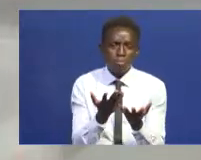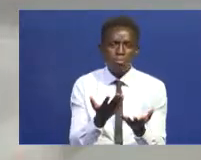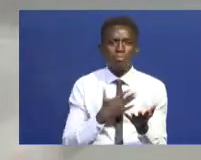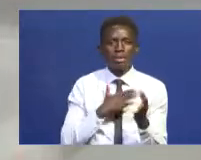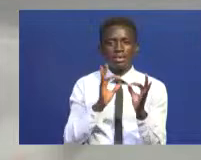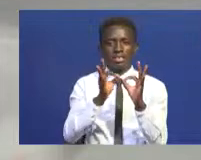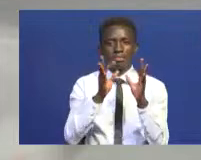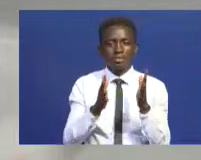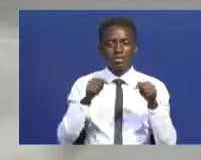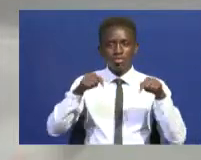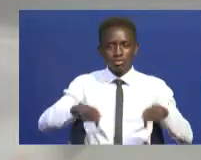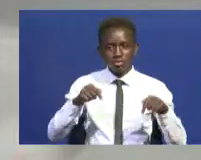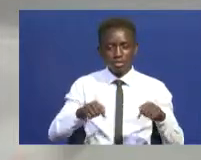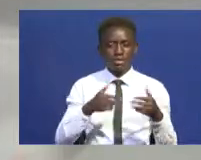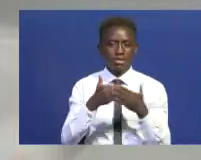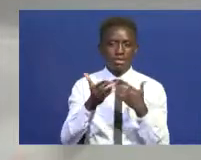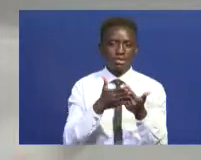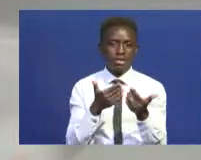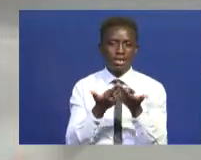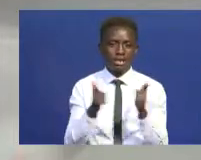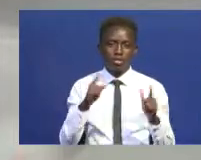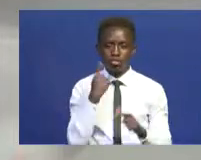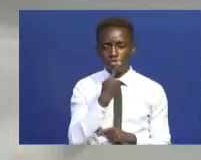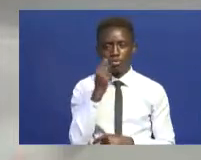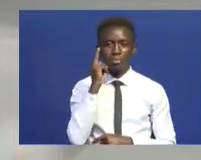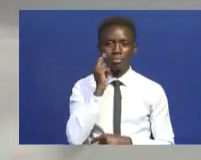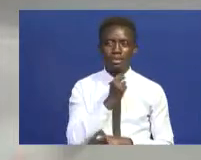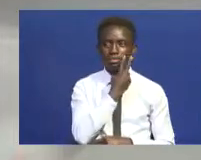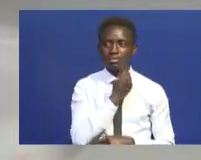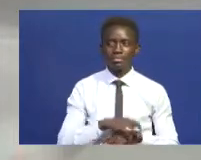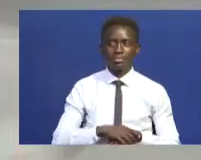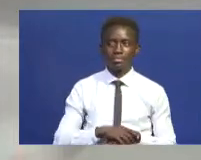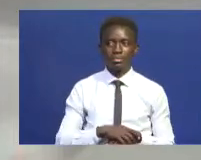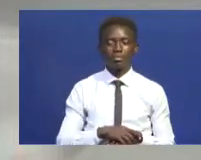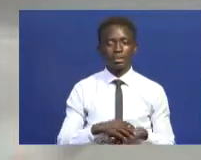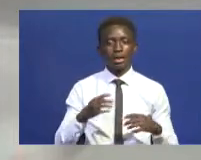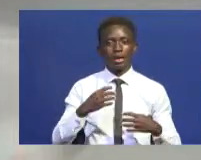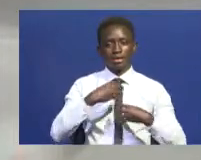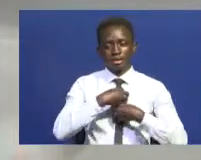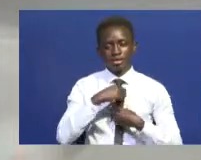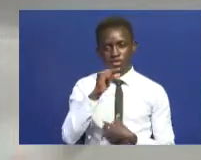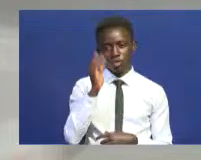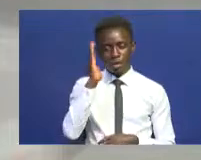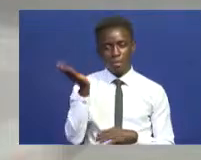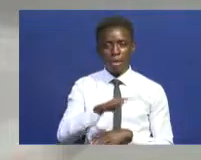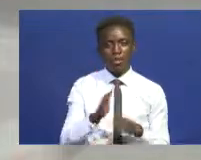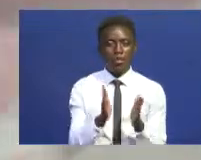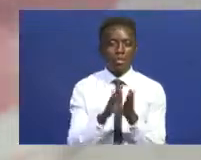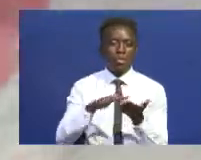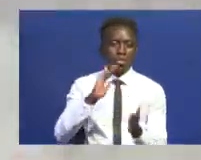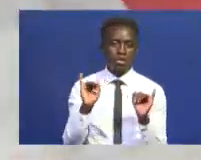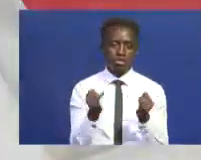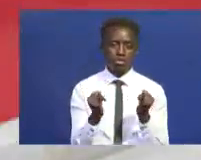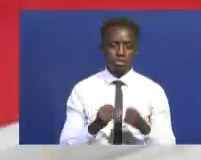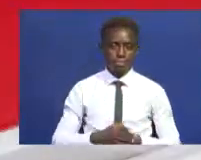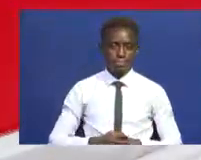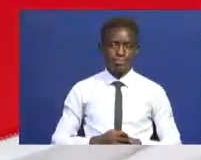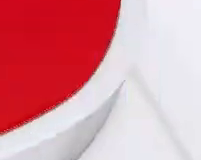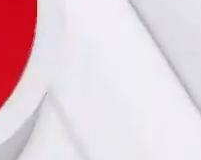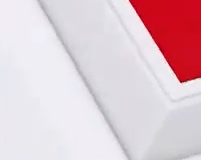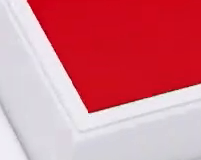wangu siku ya leo kwa lugha ya ishara ni Brian Muraru. Tupate pumziko fupi, tarejea na taarifa zaidi.